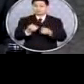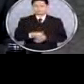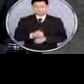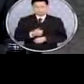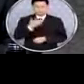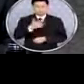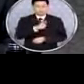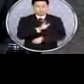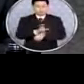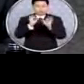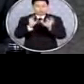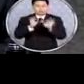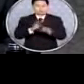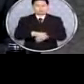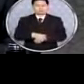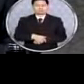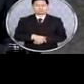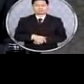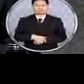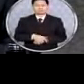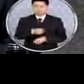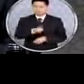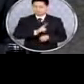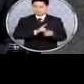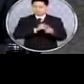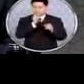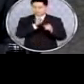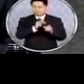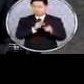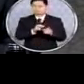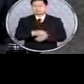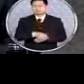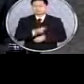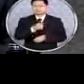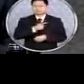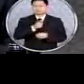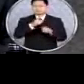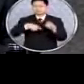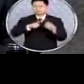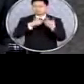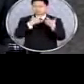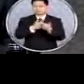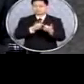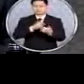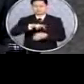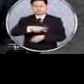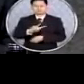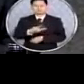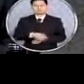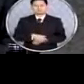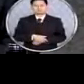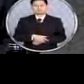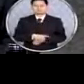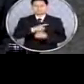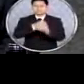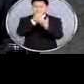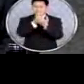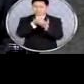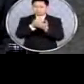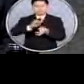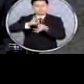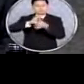一些浪费的地方，因此呢，我们也做一些措施，要好好的来做一些节约的一